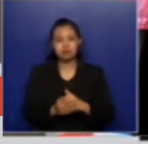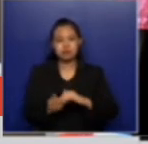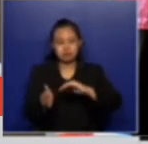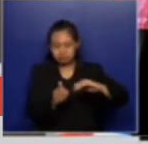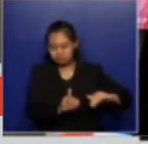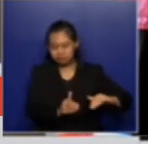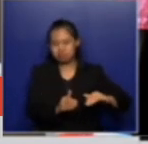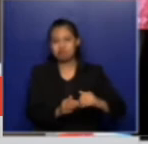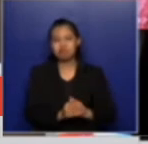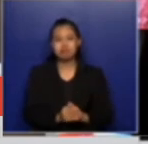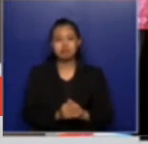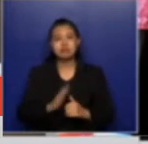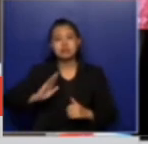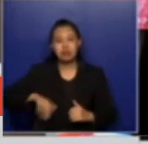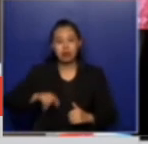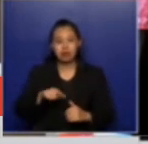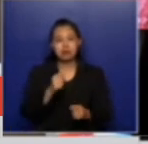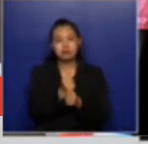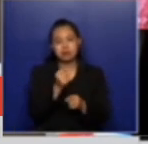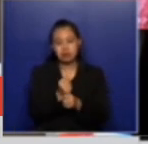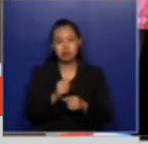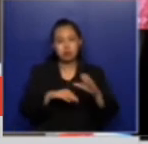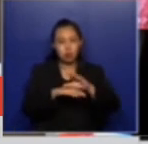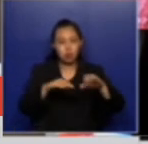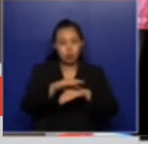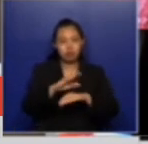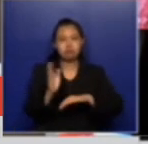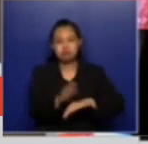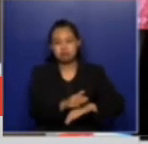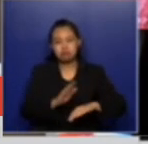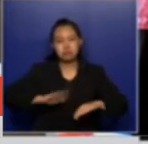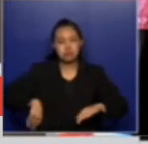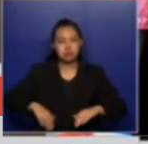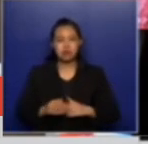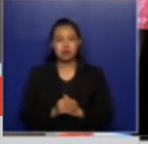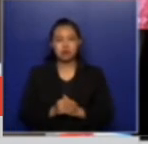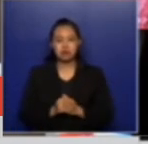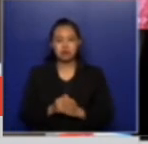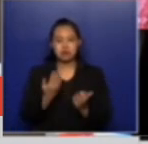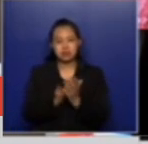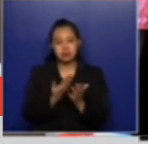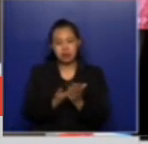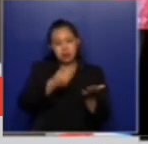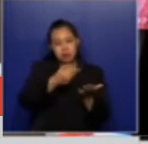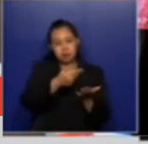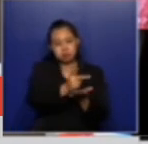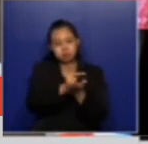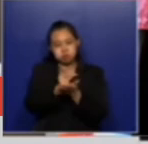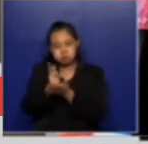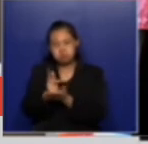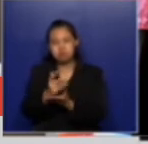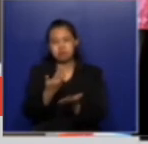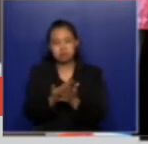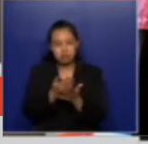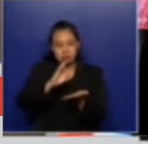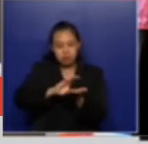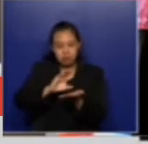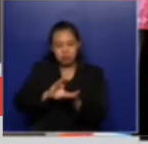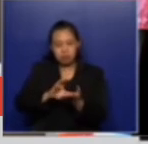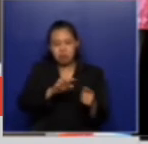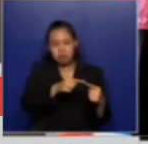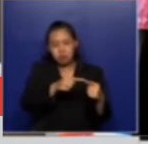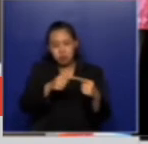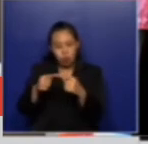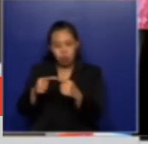วันนี้อย่าเพิ่งไปรีบทำแล้วก็อย่าไปก่องบผูกพันไว้มากถามว่าทำไมท่านประธาน